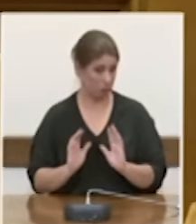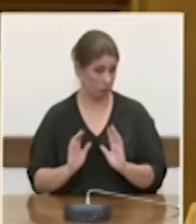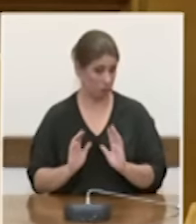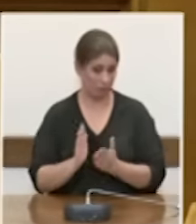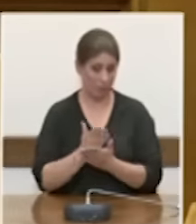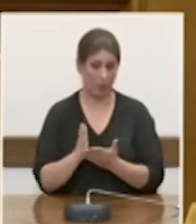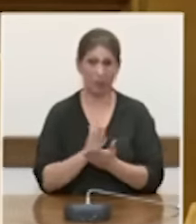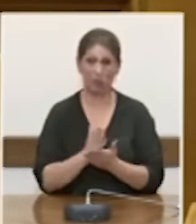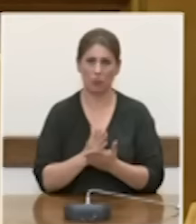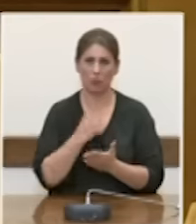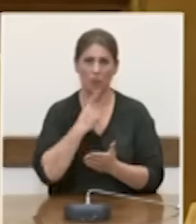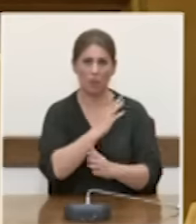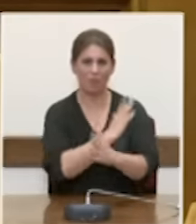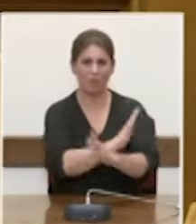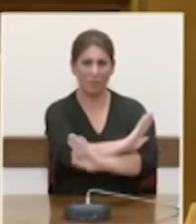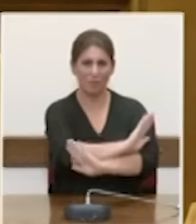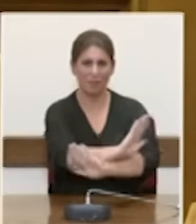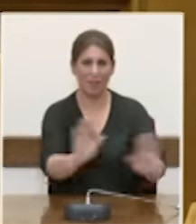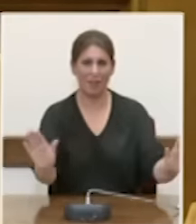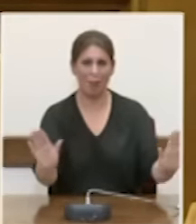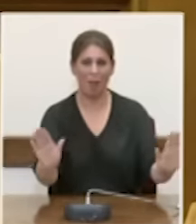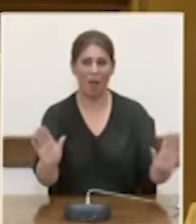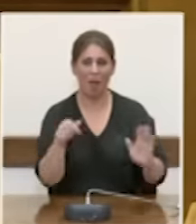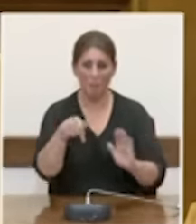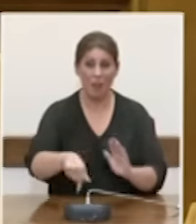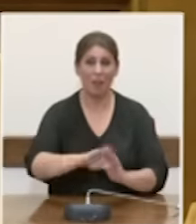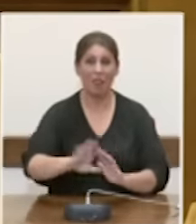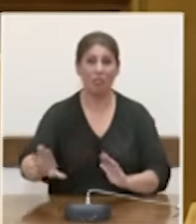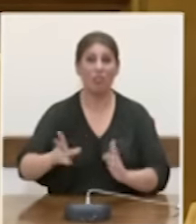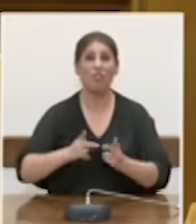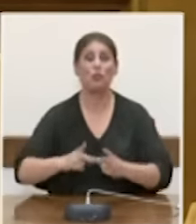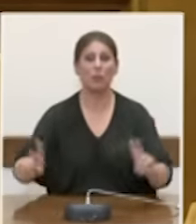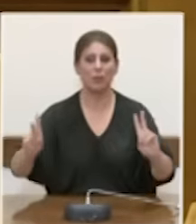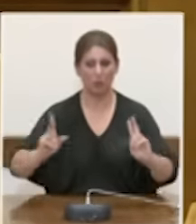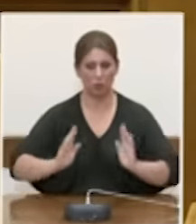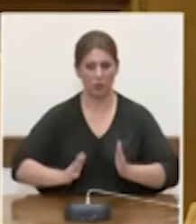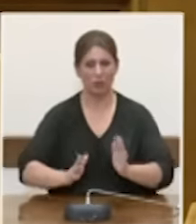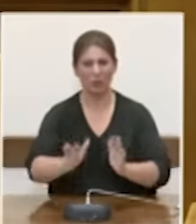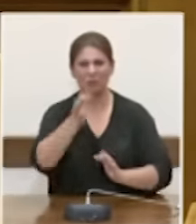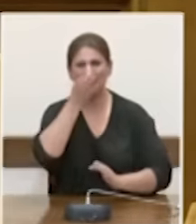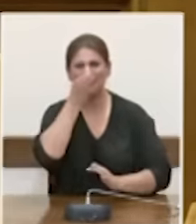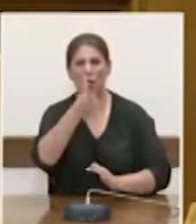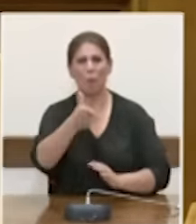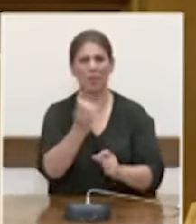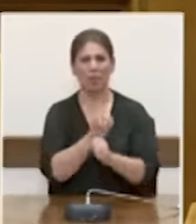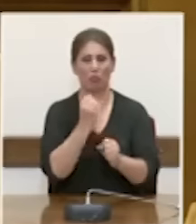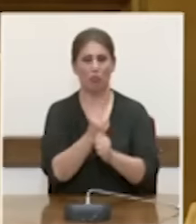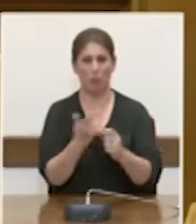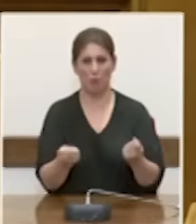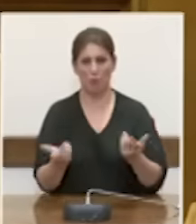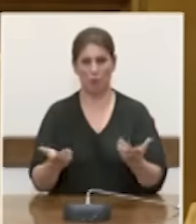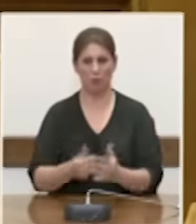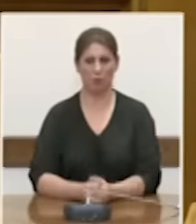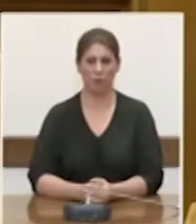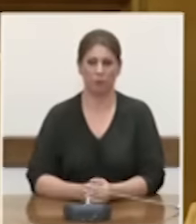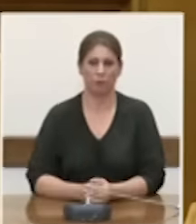λες τέρμα, ως εδώ, δεν θα σ' αφήσω να συνεχίσεις τη βρωμοδουλειά που κάνεις.